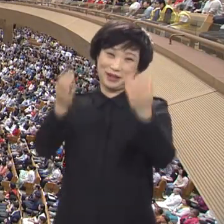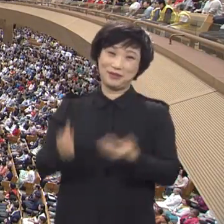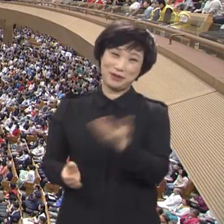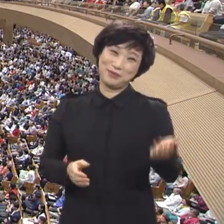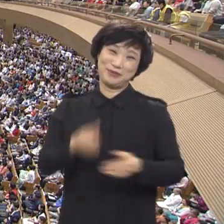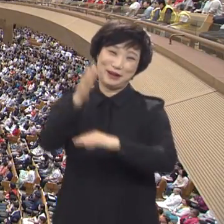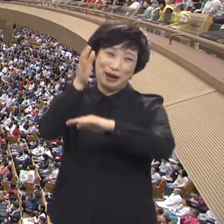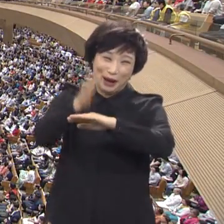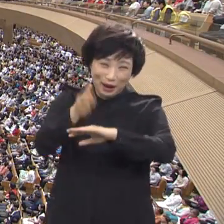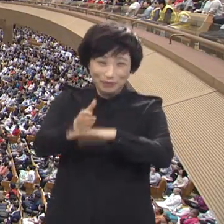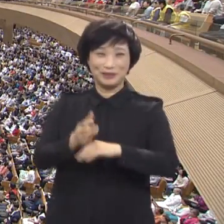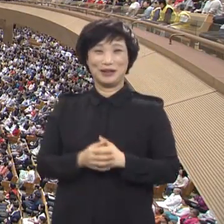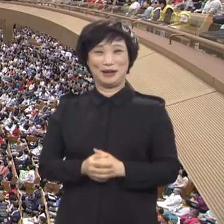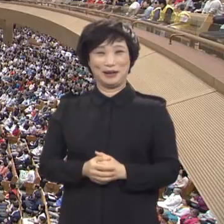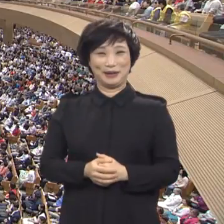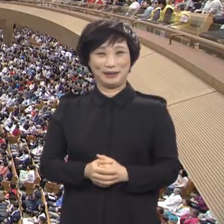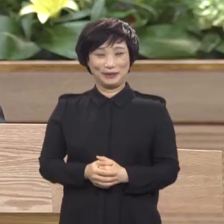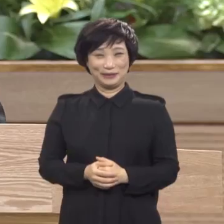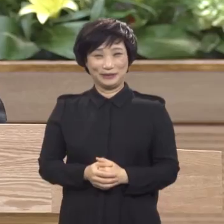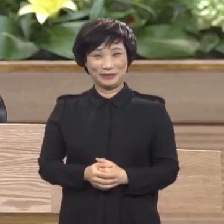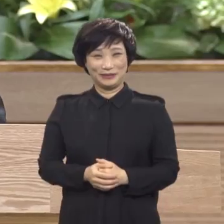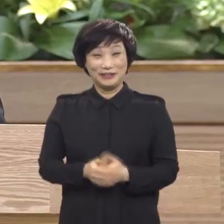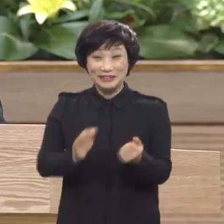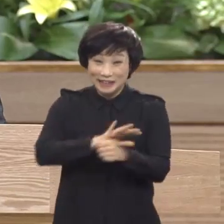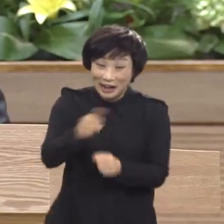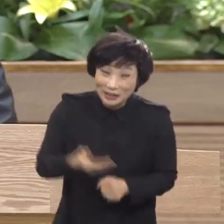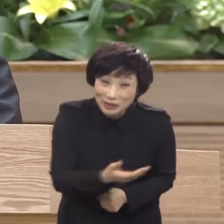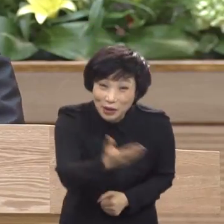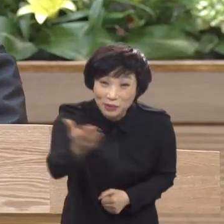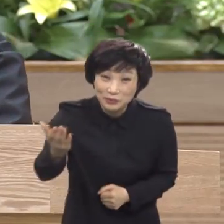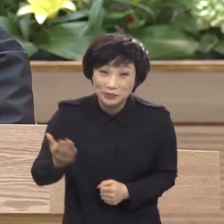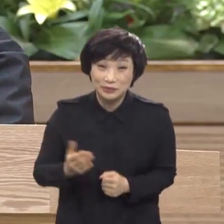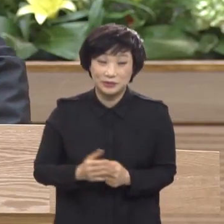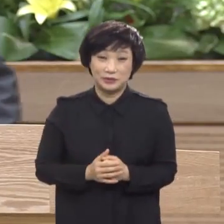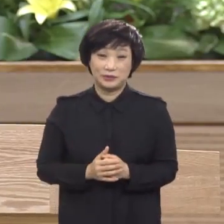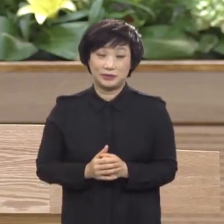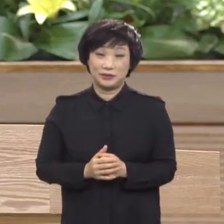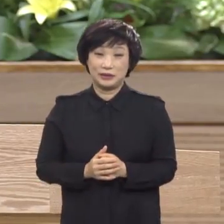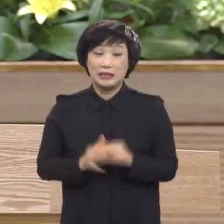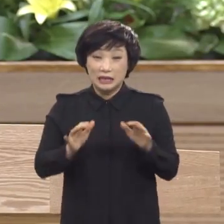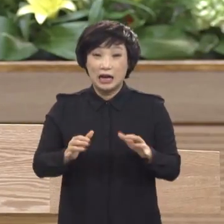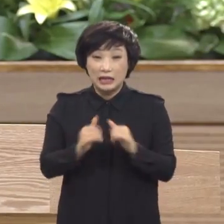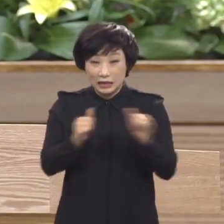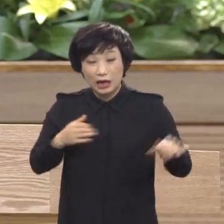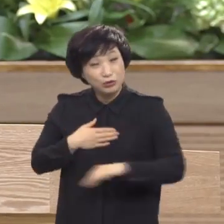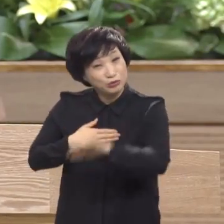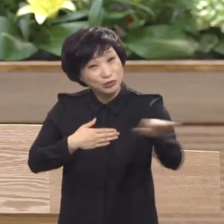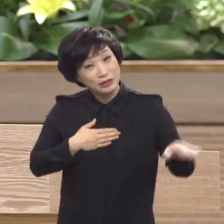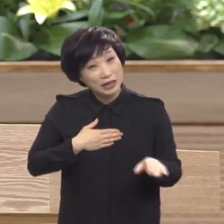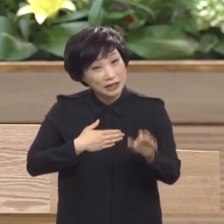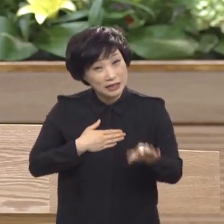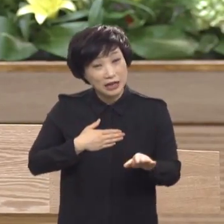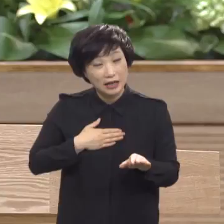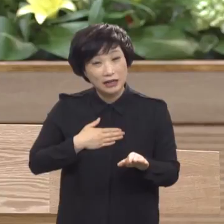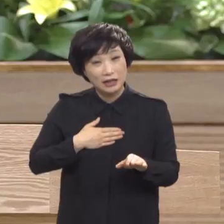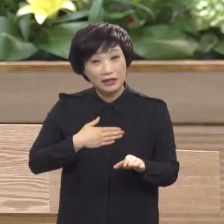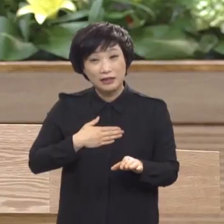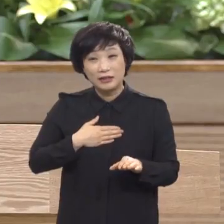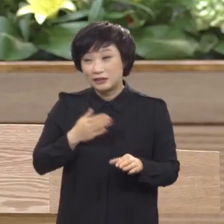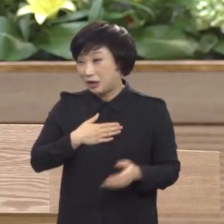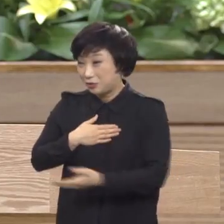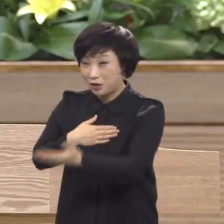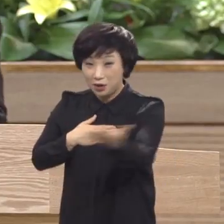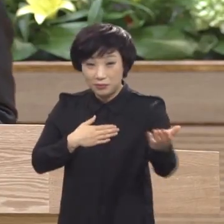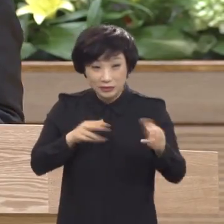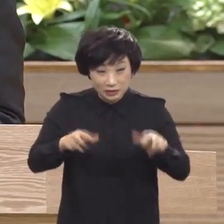얼마나 감사하냐 그 말이에요. 응? 사랑하는 여러분, 우리 인생이 앞으로 여기 있는